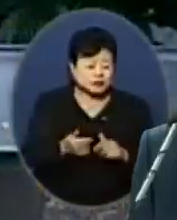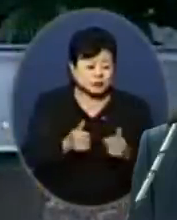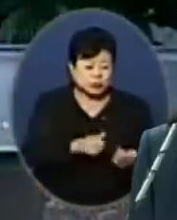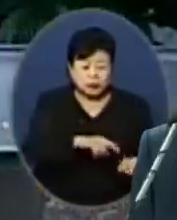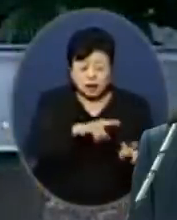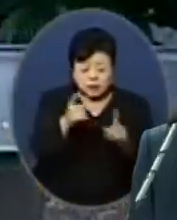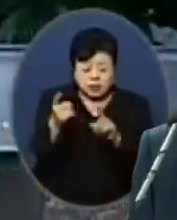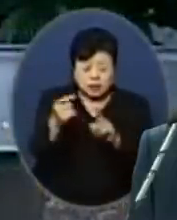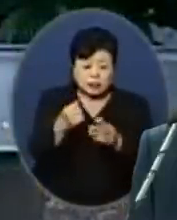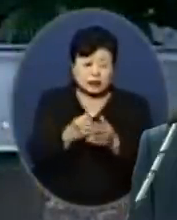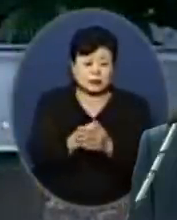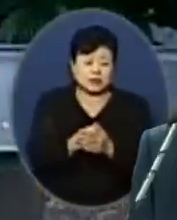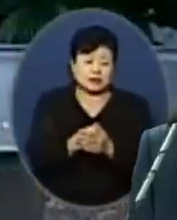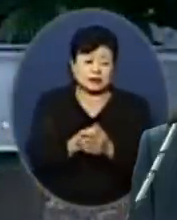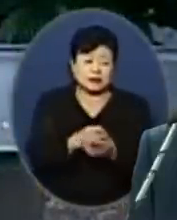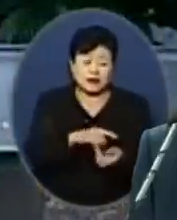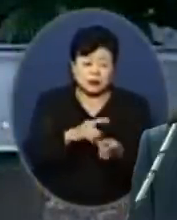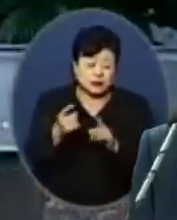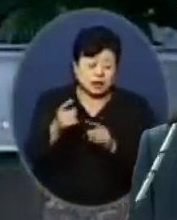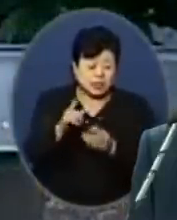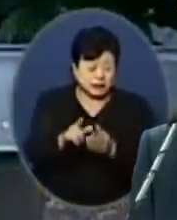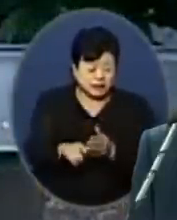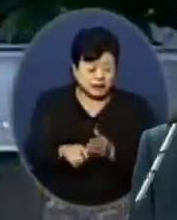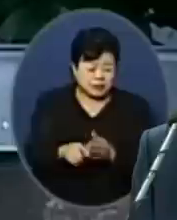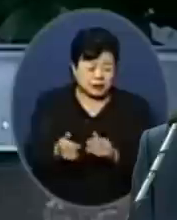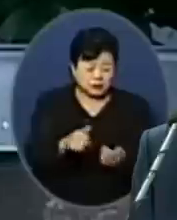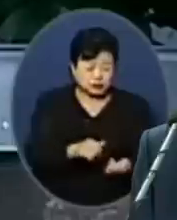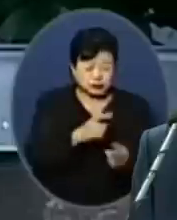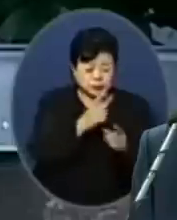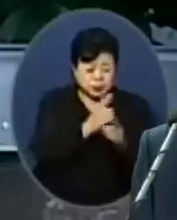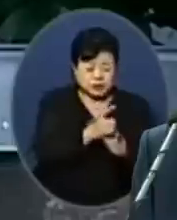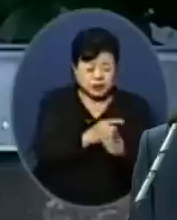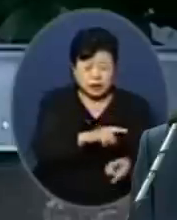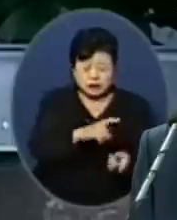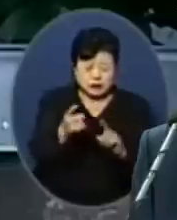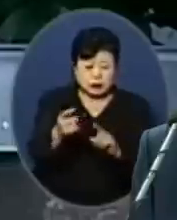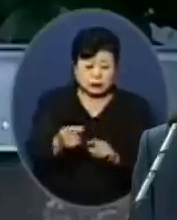죽었다가 부활하시기 때문에 부활할 때는 죽음을